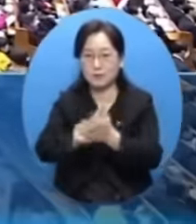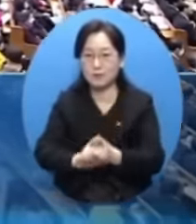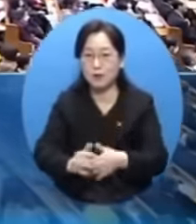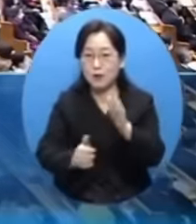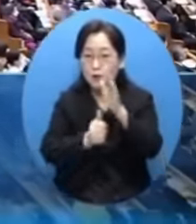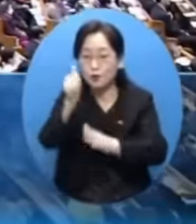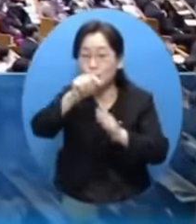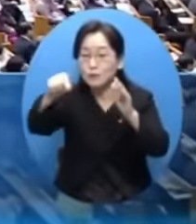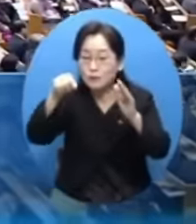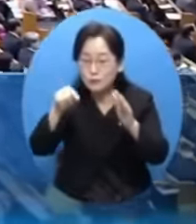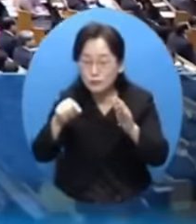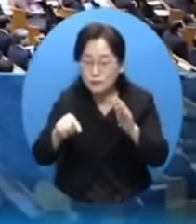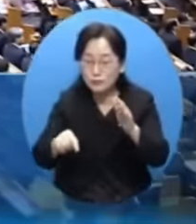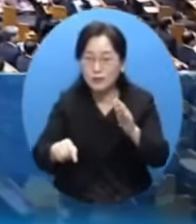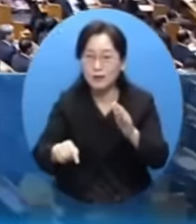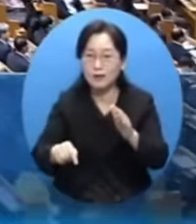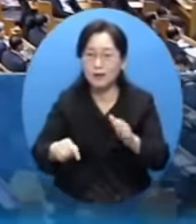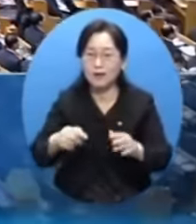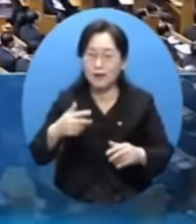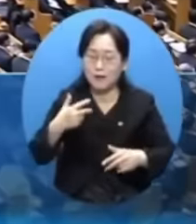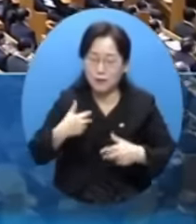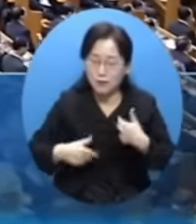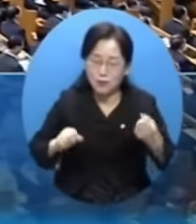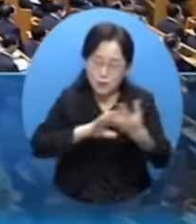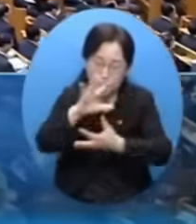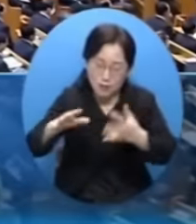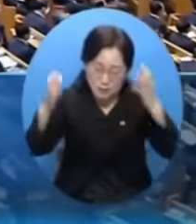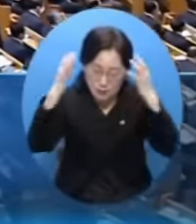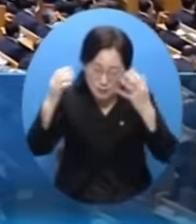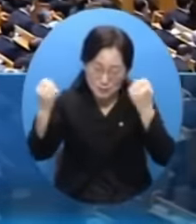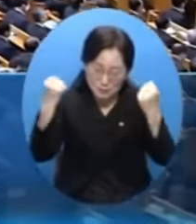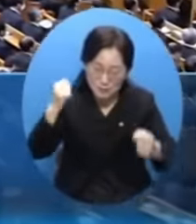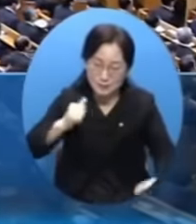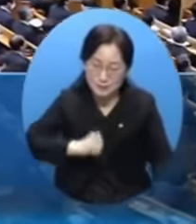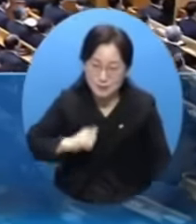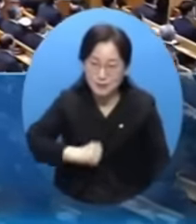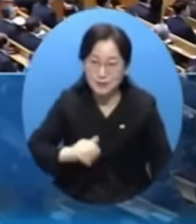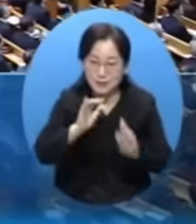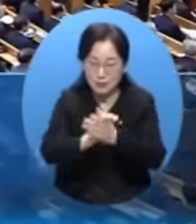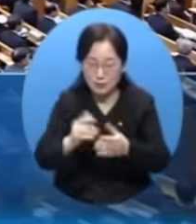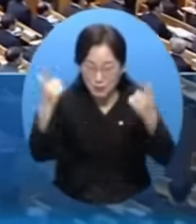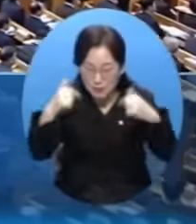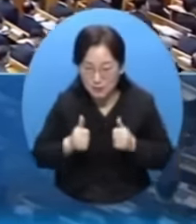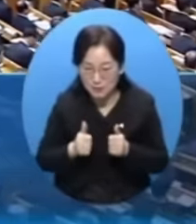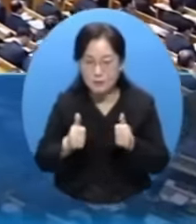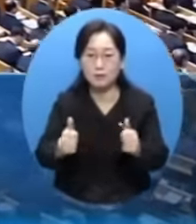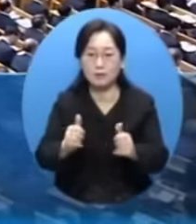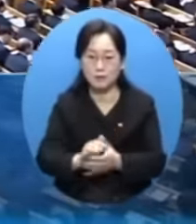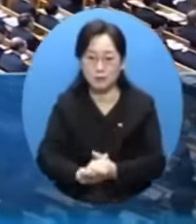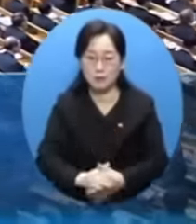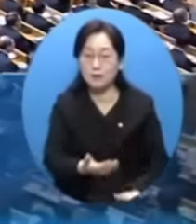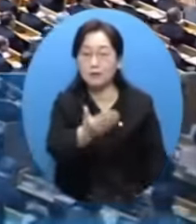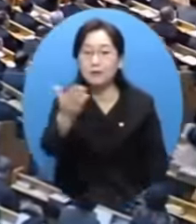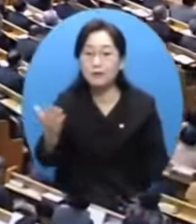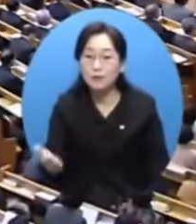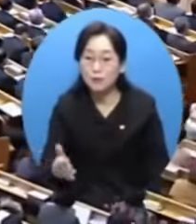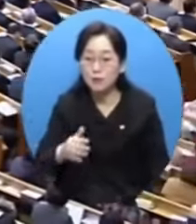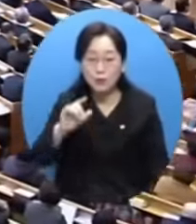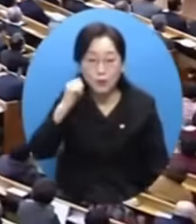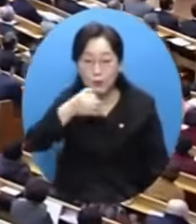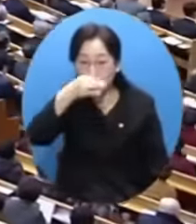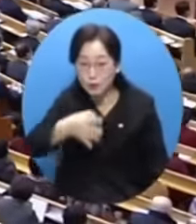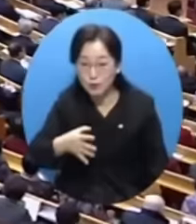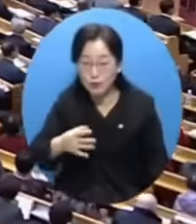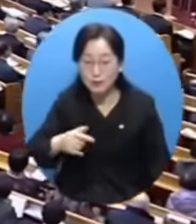소망 중에 즐거워하며 환난 중에 참으며 기도에 항상 힘쓰며. 여러분, 어렵고 힘들 때